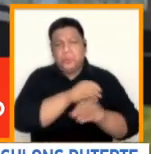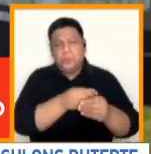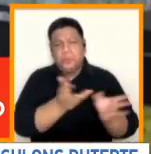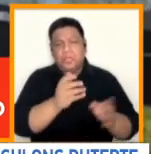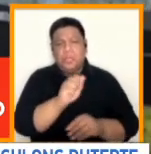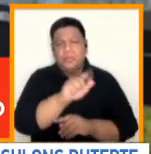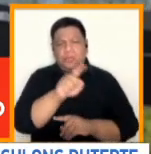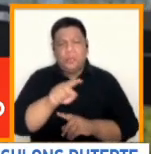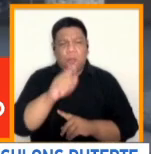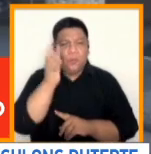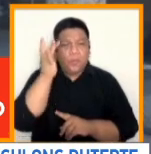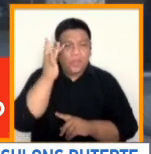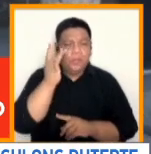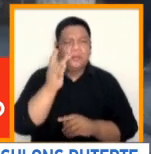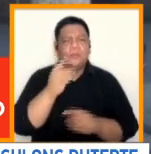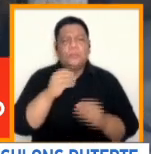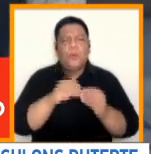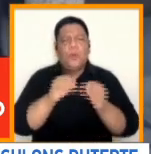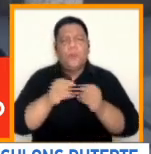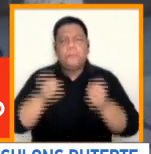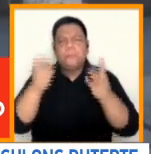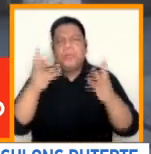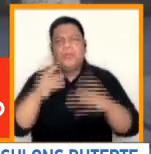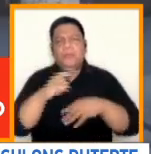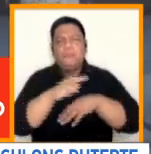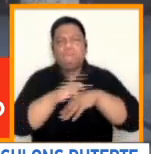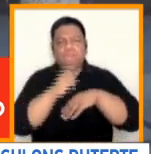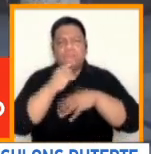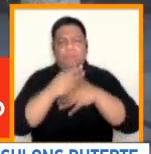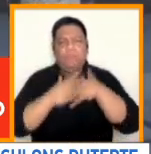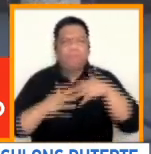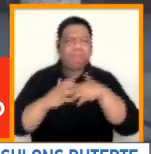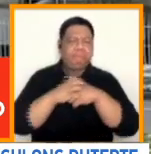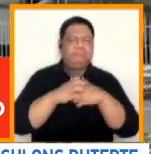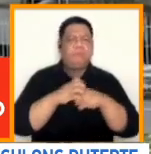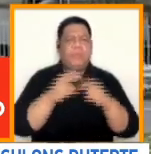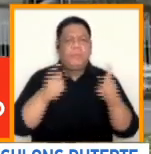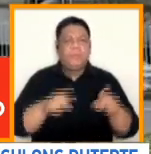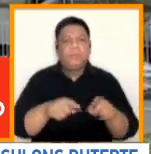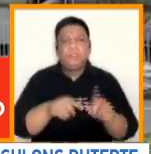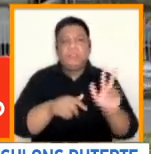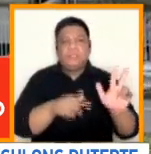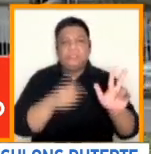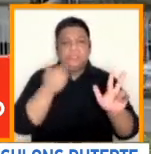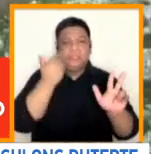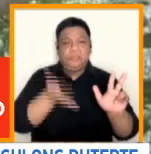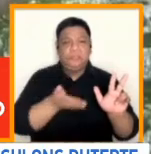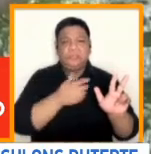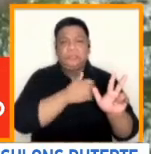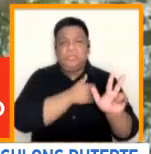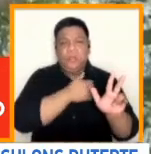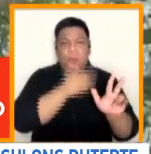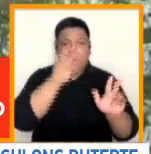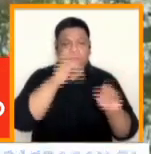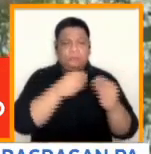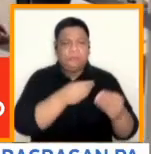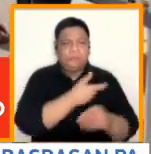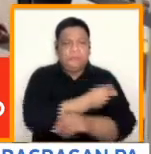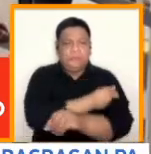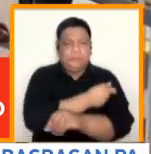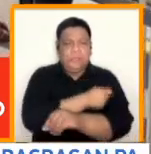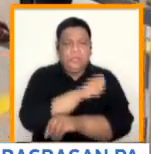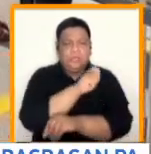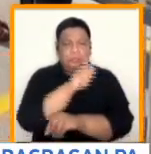na magka-blood clot ang mga naturukan nito. Tatlo na sa Canada ang namatay matapos mabigyan ng AstraZeneca vaccine. Nauna namang itinigil